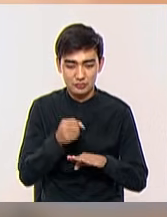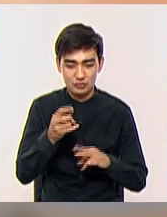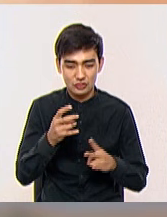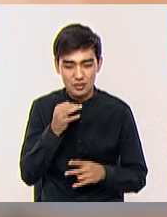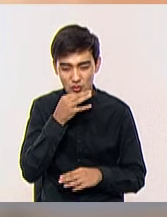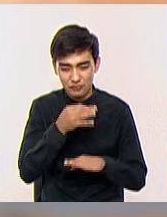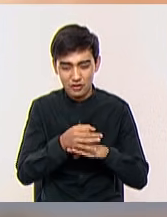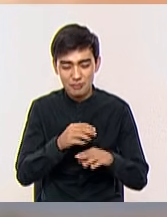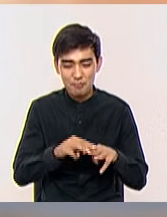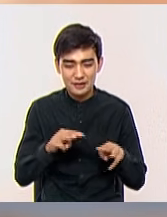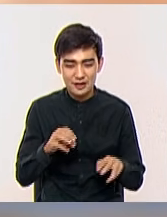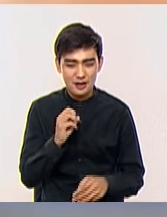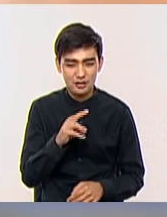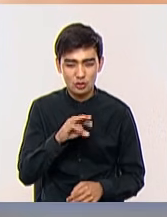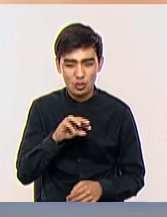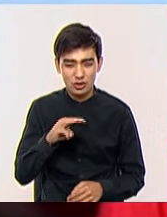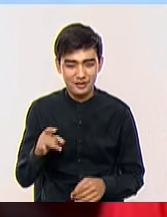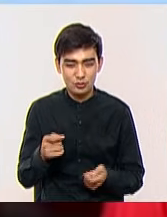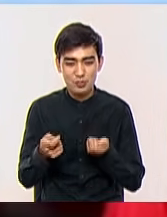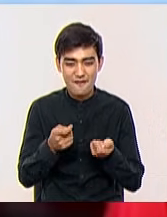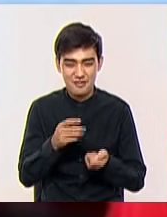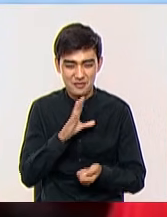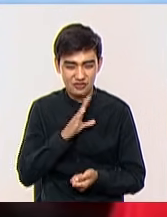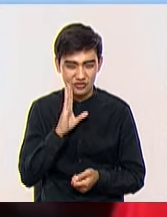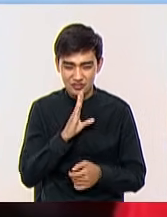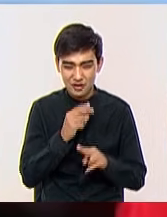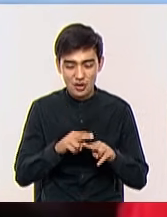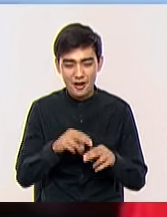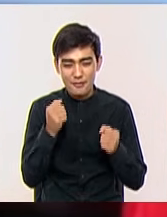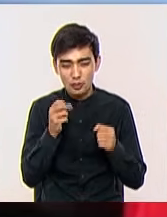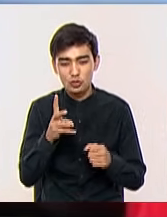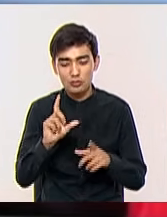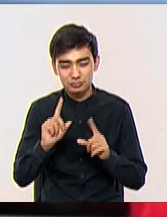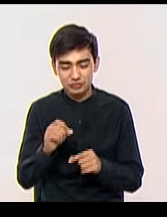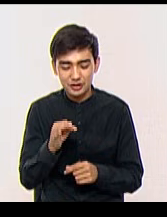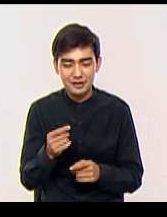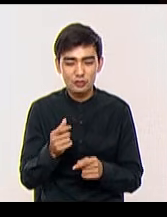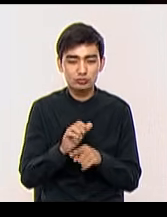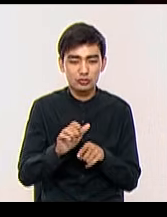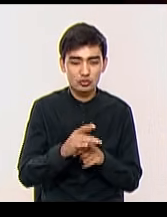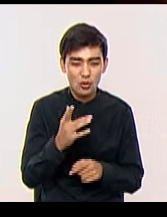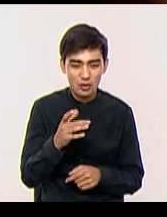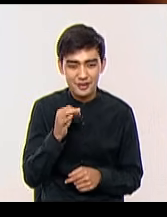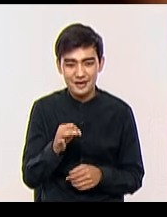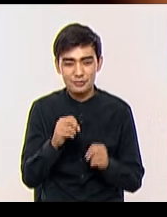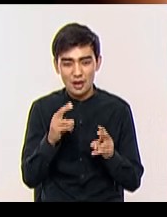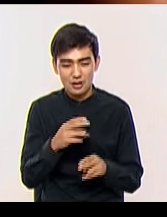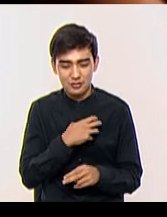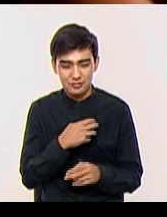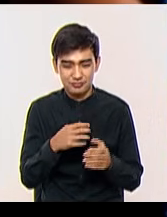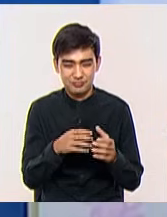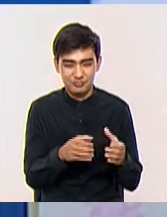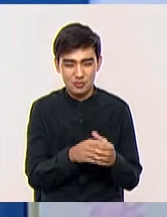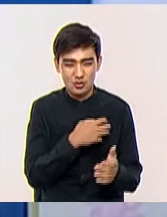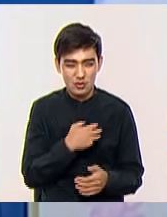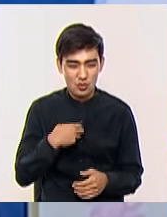жауапты министрлікті Ақтоты Райымқұлова басқарғанымен олимпиадаға кім баратынын, оларға қанша ақша бөлінетінін олимпиадалық комитет шешеді. Токиоға